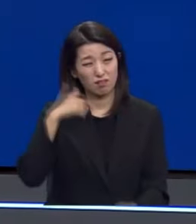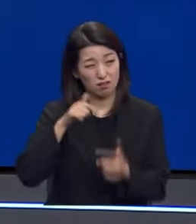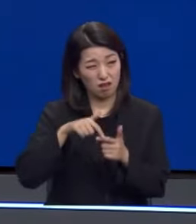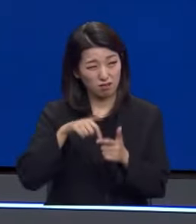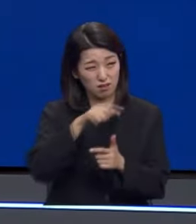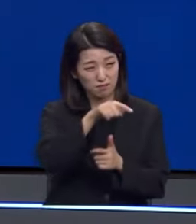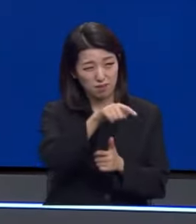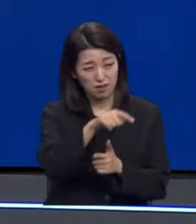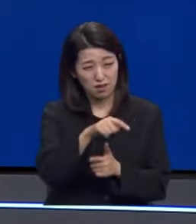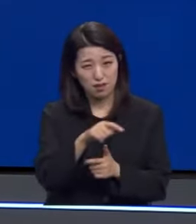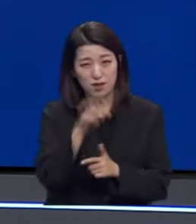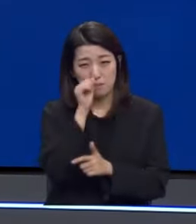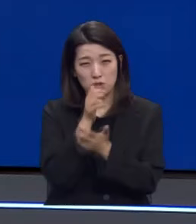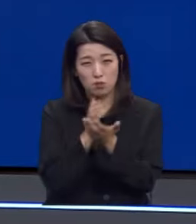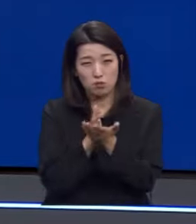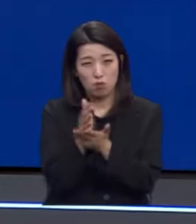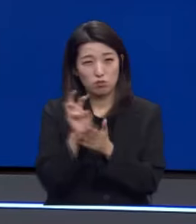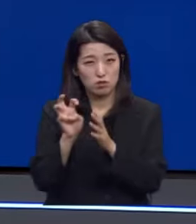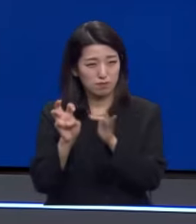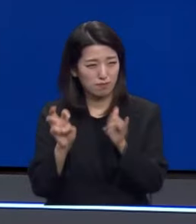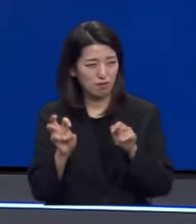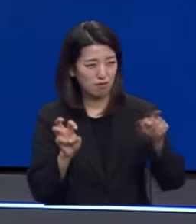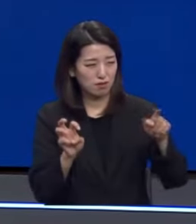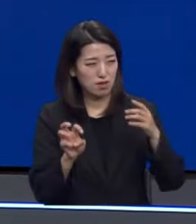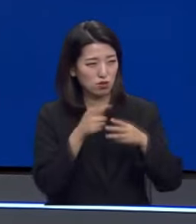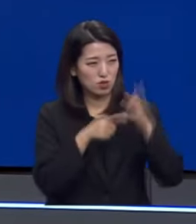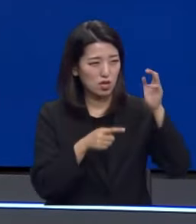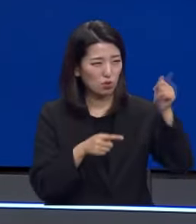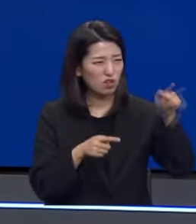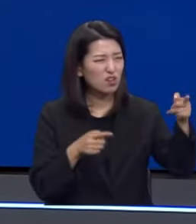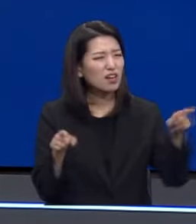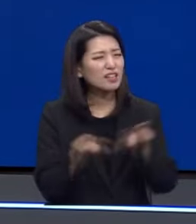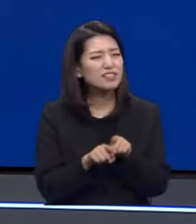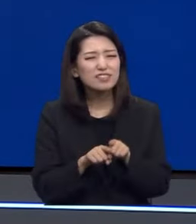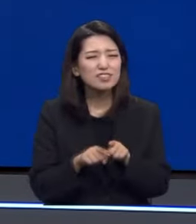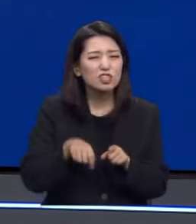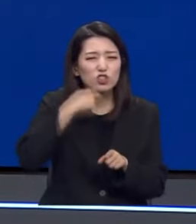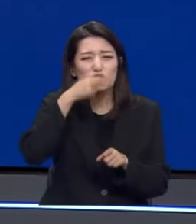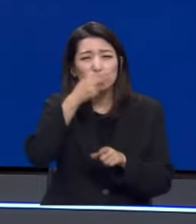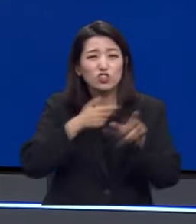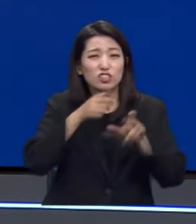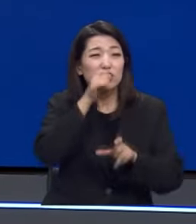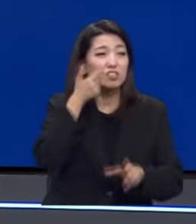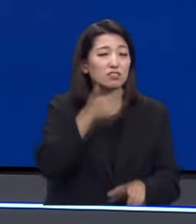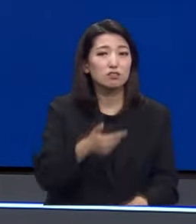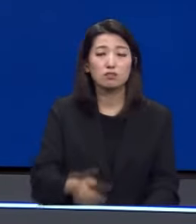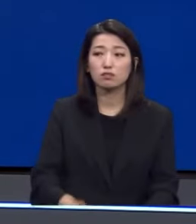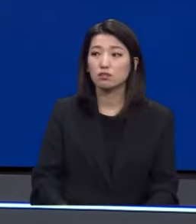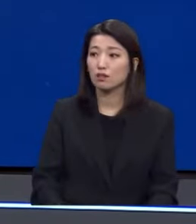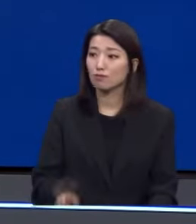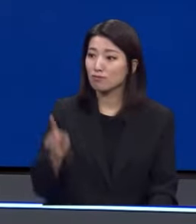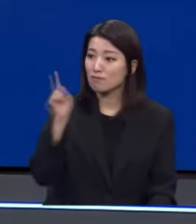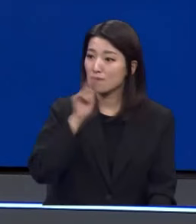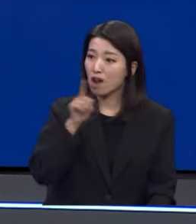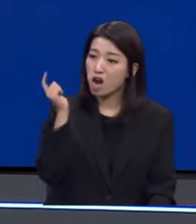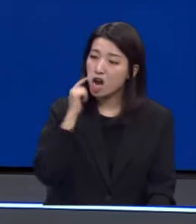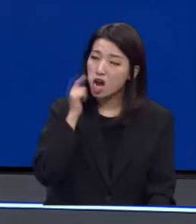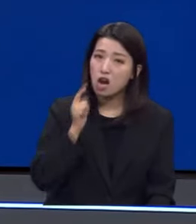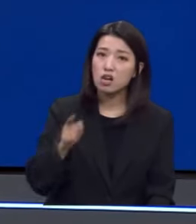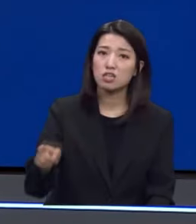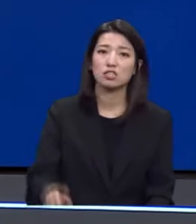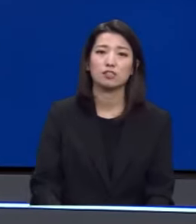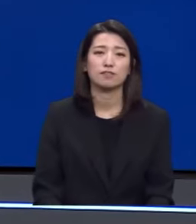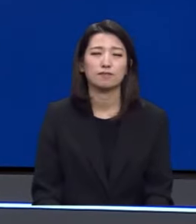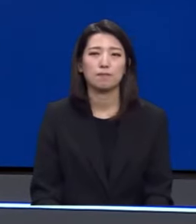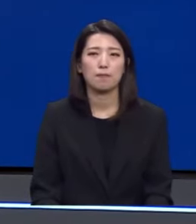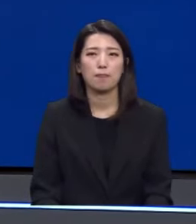법무부장관이이 고소를 했었습니다 근데 고소를 하고 난 다음에 국회 법사위에서 했었던 얘기는 이게 뭐 국회 면책